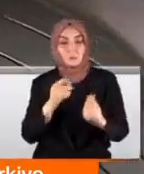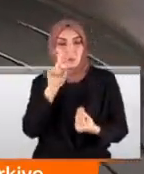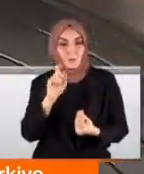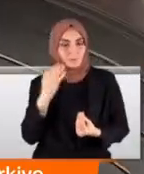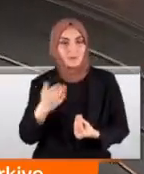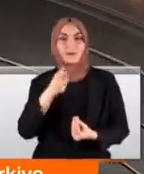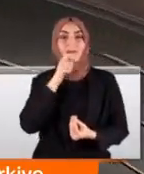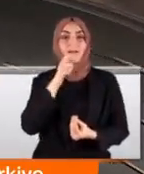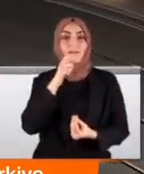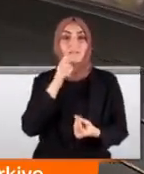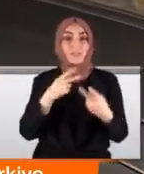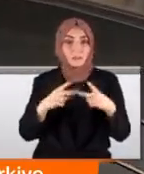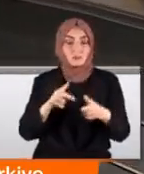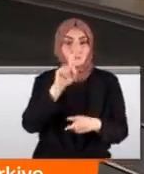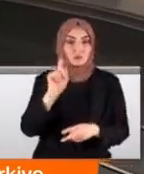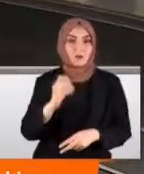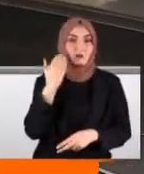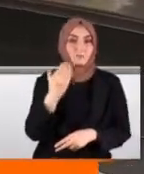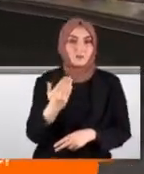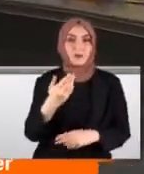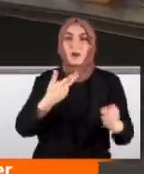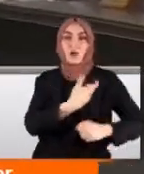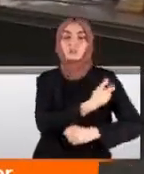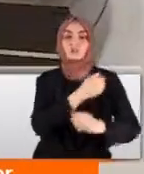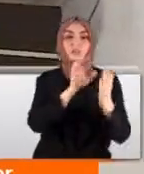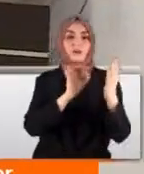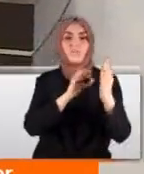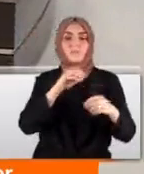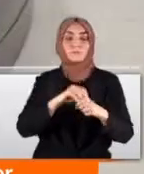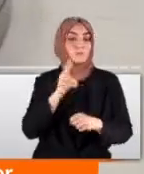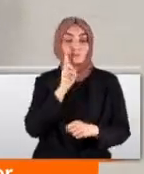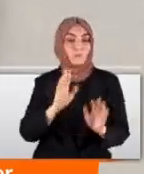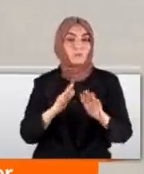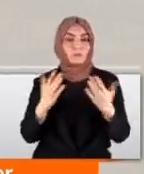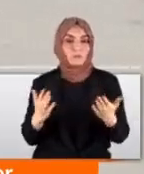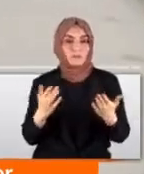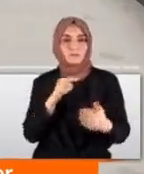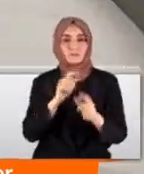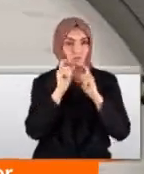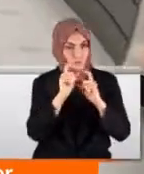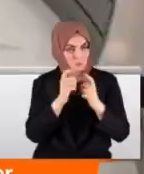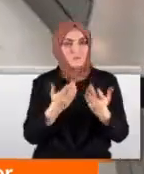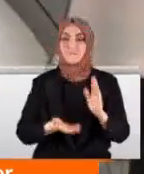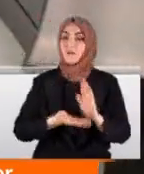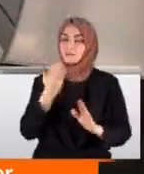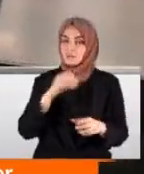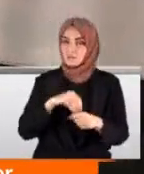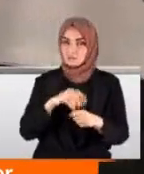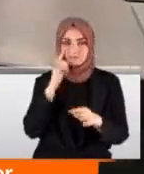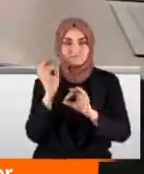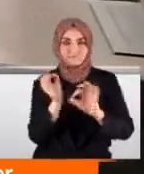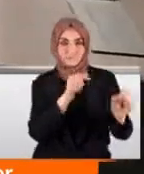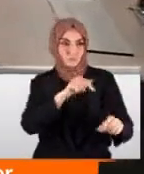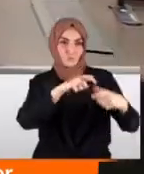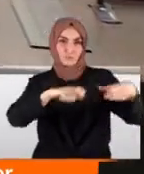mı? Peki aşılama takviminde son durum ne? Tüm bu sorular ve daha fazlası için gözler işte bu salonda,